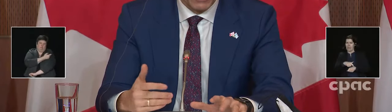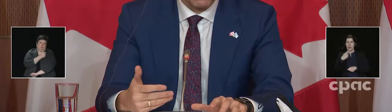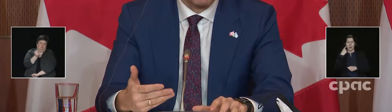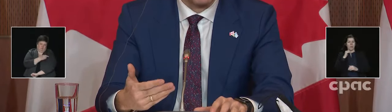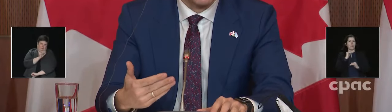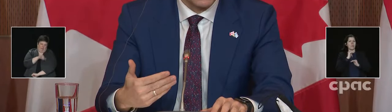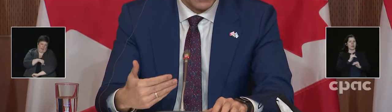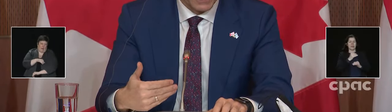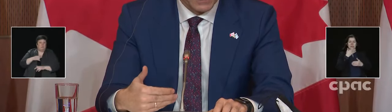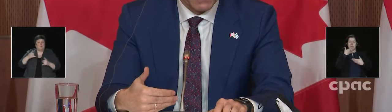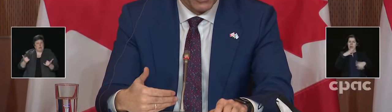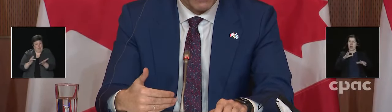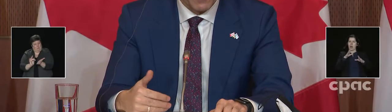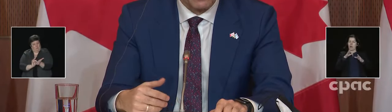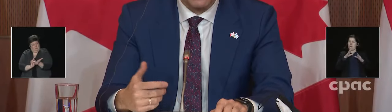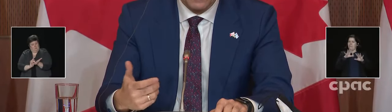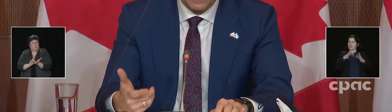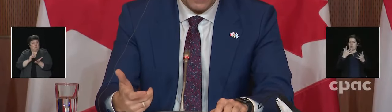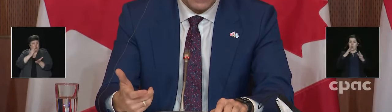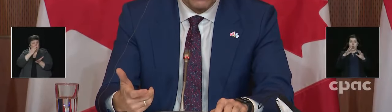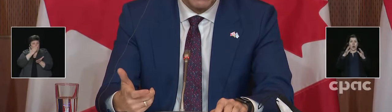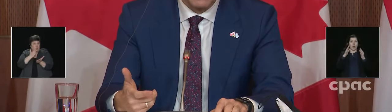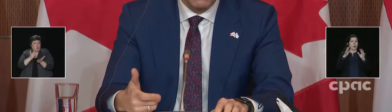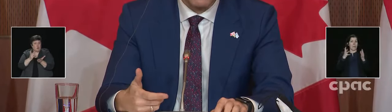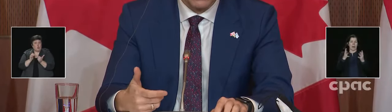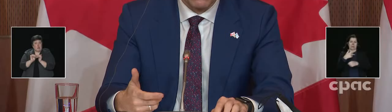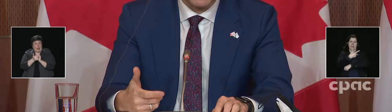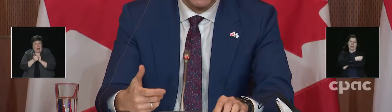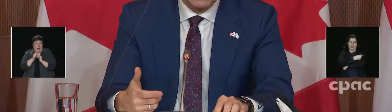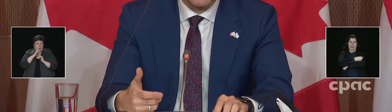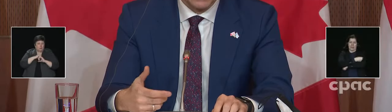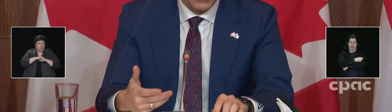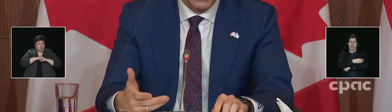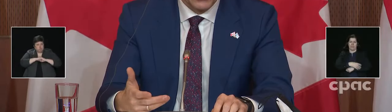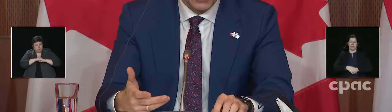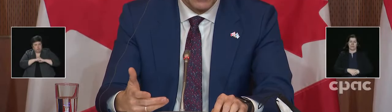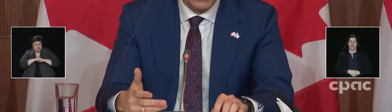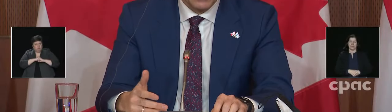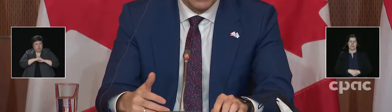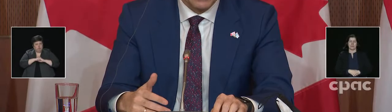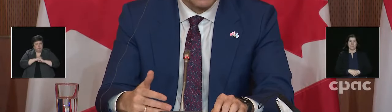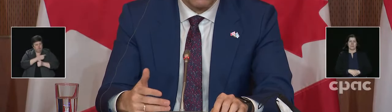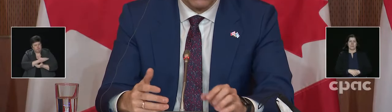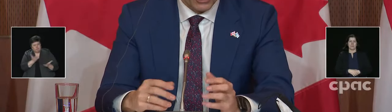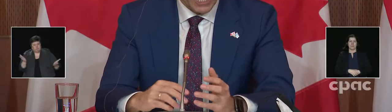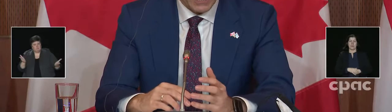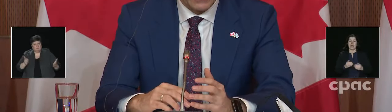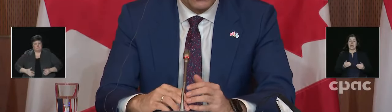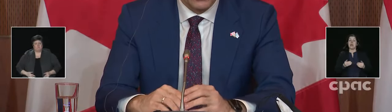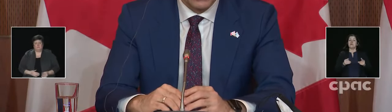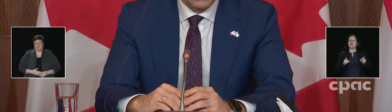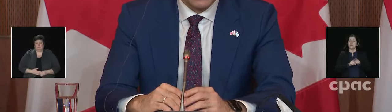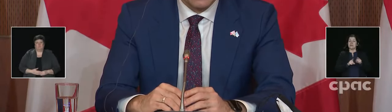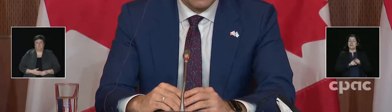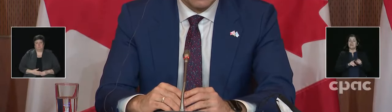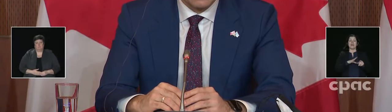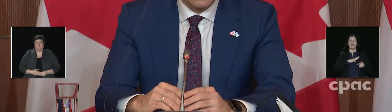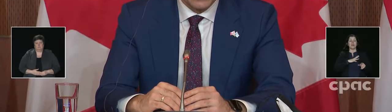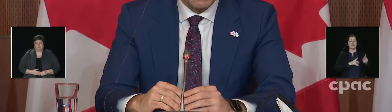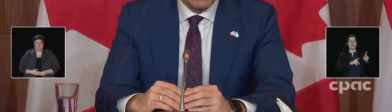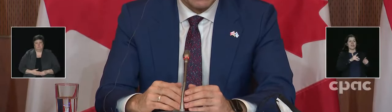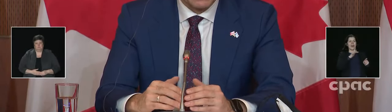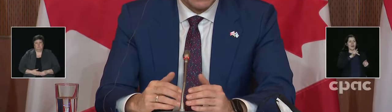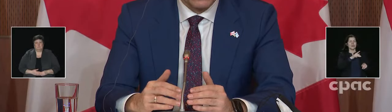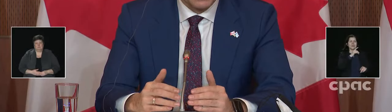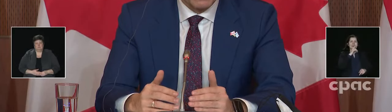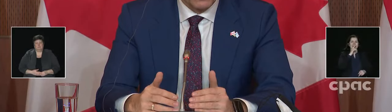COVID-19, mais aussi pour se protéger individuellement. La deuxième chose, c'est qu'il y a des gens, en raison de leur âge, de